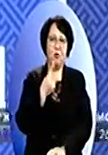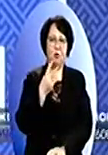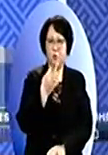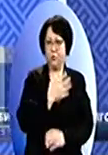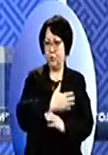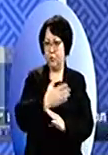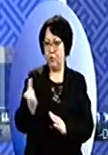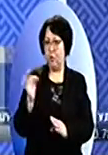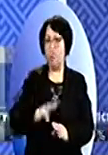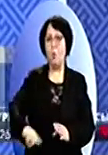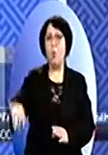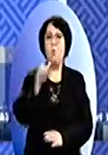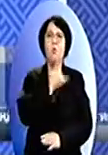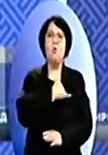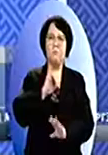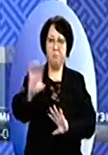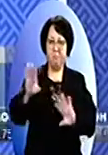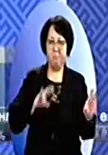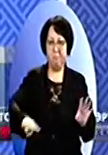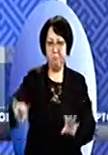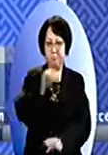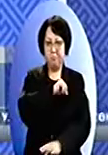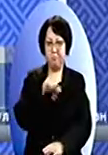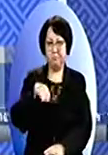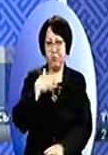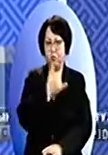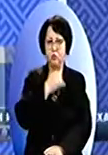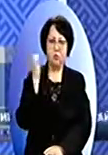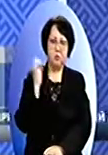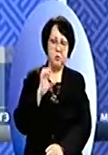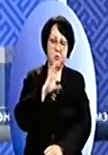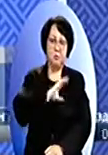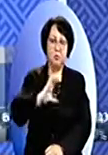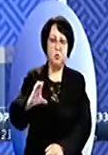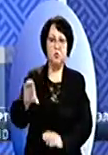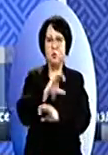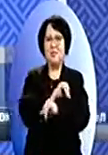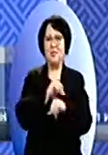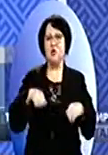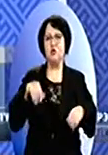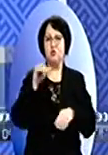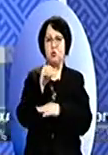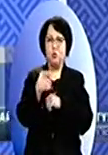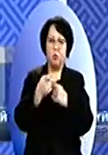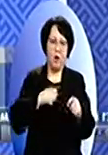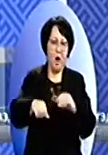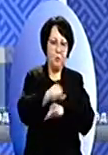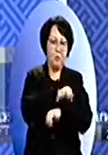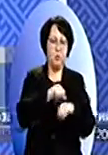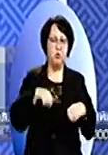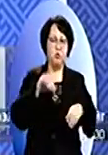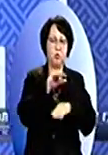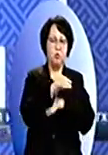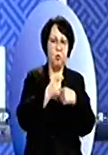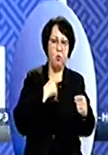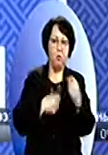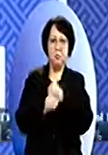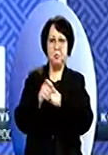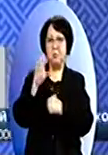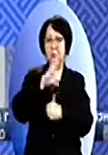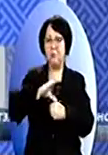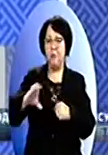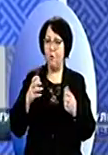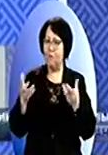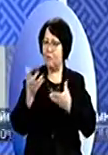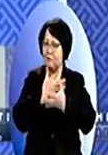нутгийн удирдлагууд, нутгийн өрөөд төсний байгууллагууд, сумын иргэдийн төлөөлөгч зурл, аймгийн иргэдийн төлөөлөгчтэй хурал, мэрэгжлийн байгууллагуудын дүгнэлтэнд